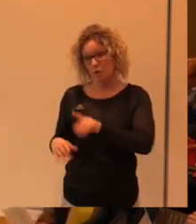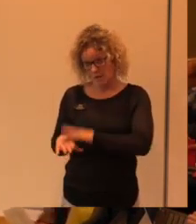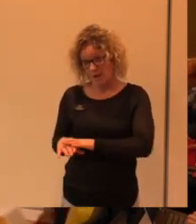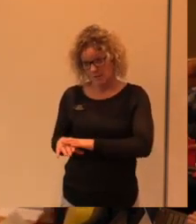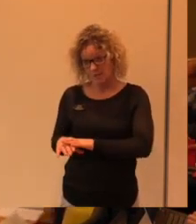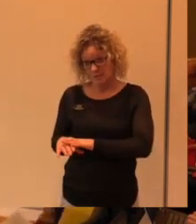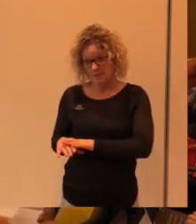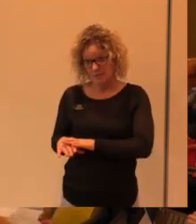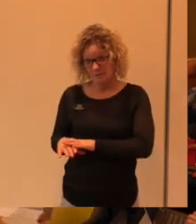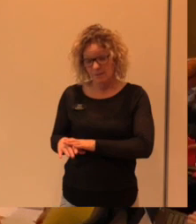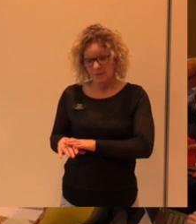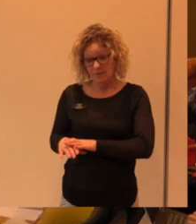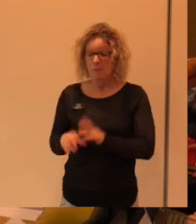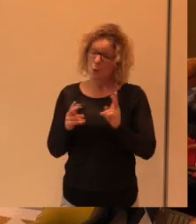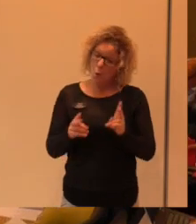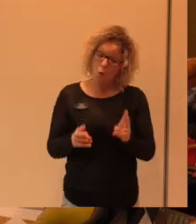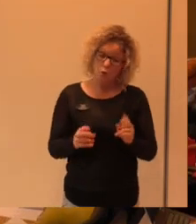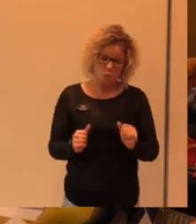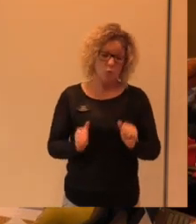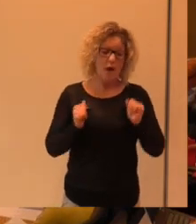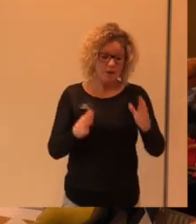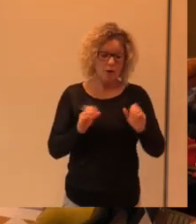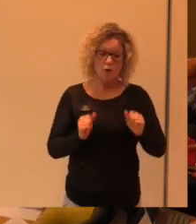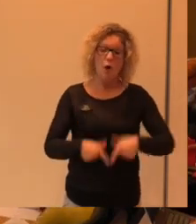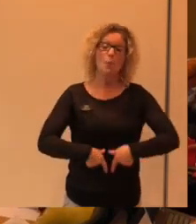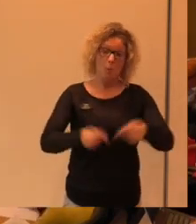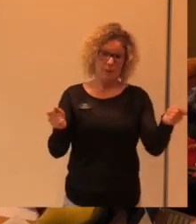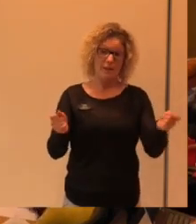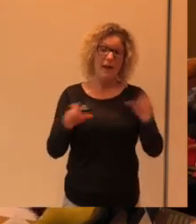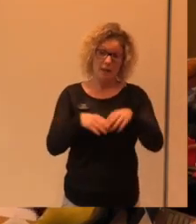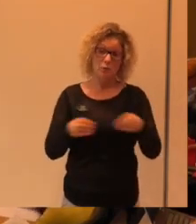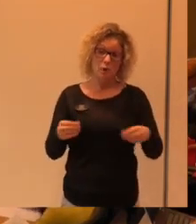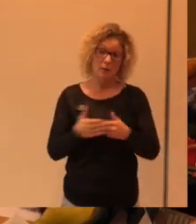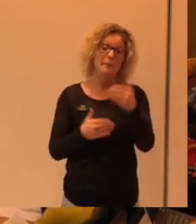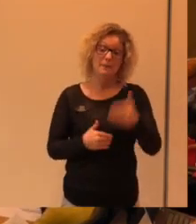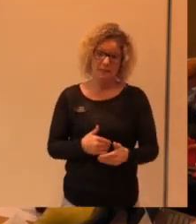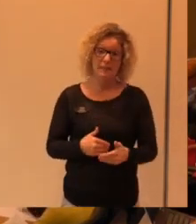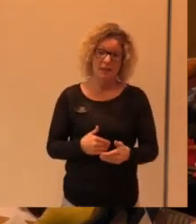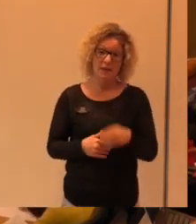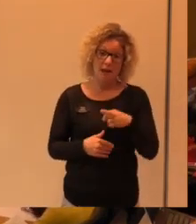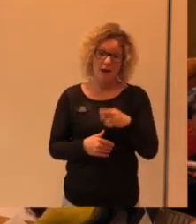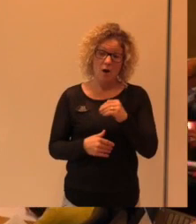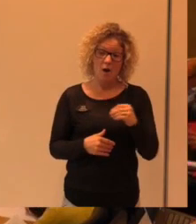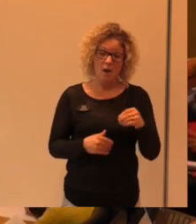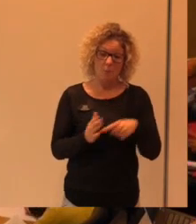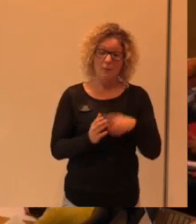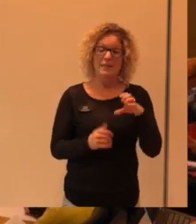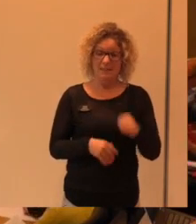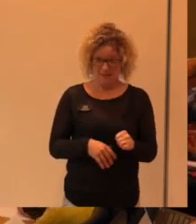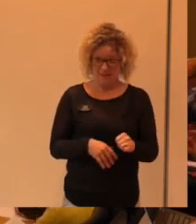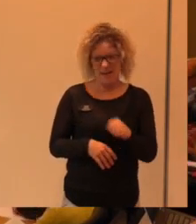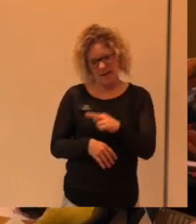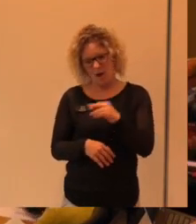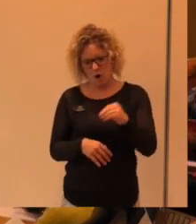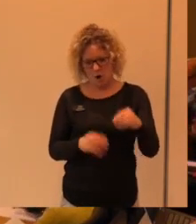då. Men vi ska såklart också publicera den på vår hemsida, ra.se. Och